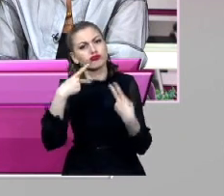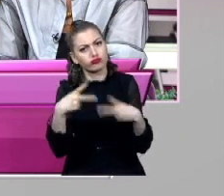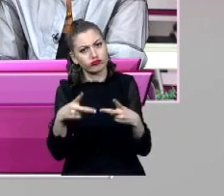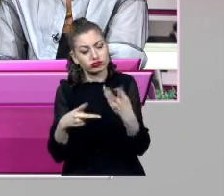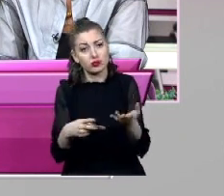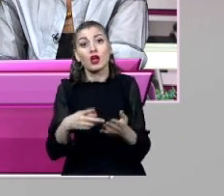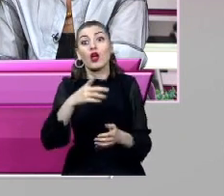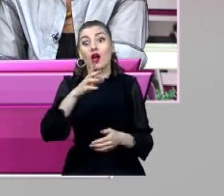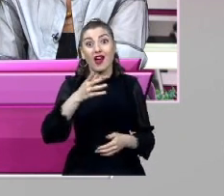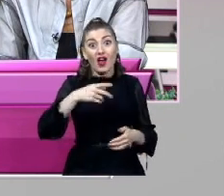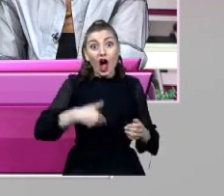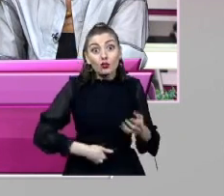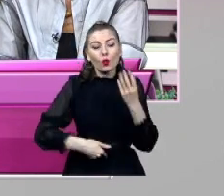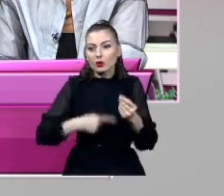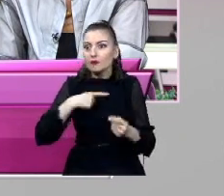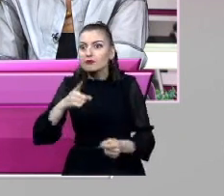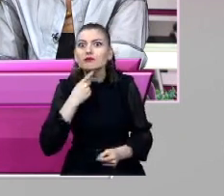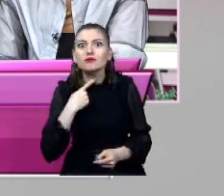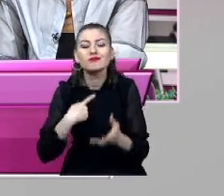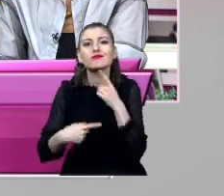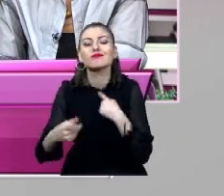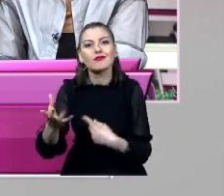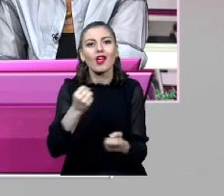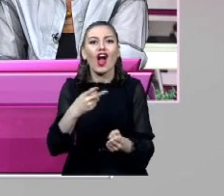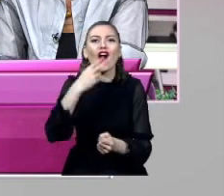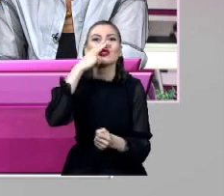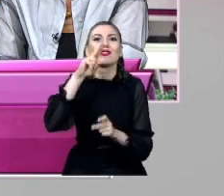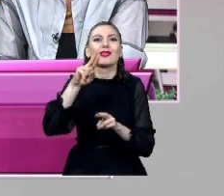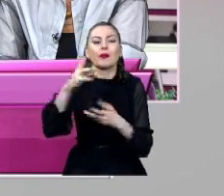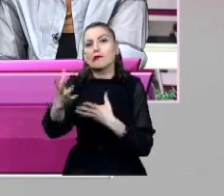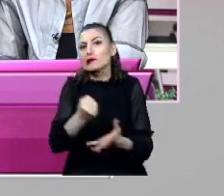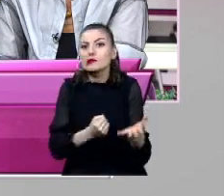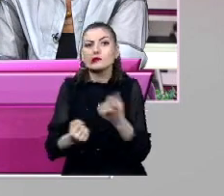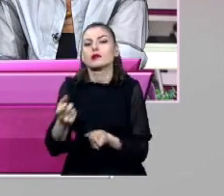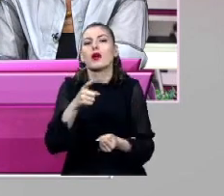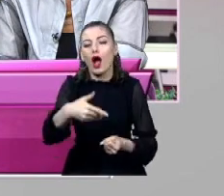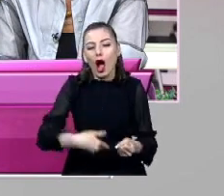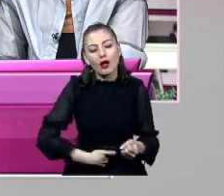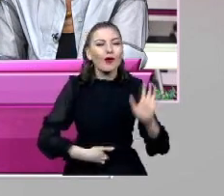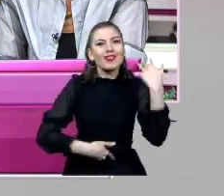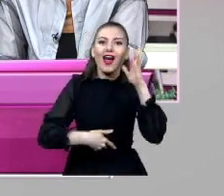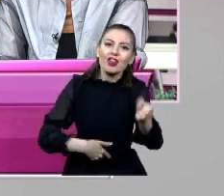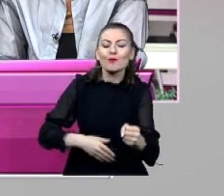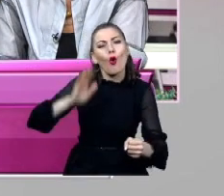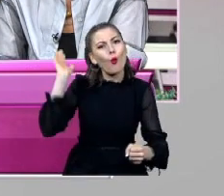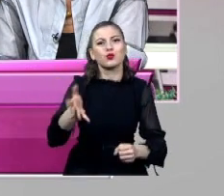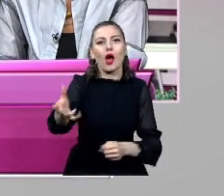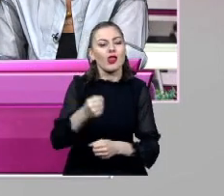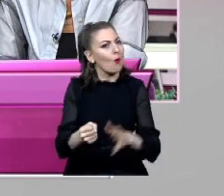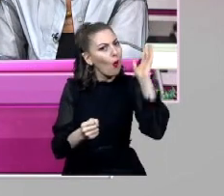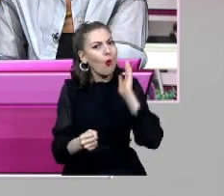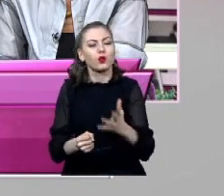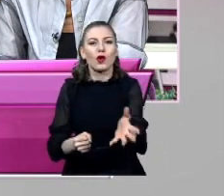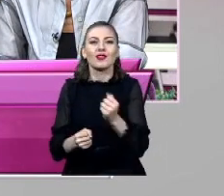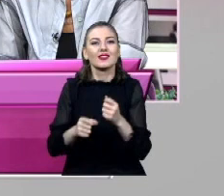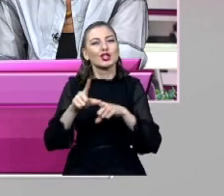istiyor. Maalesef bu hani hepimizin alışkın olduğu bir şey yani alışverişe gittiğimizde açken hadi onu da alayım onu da alayım biraz Jasmine gibi